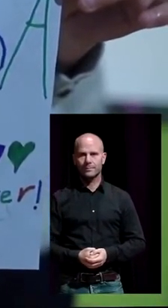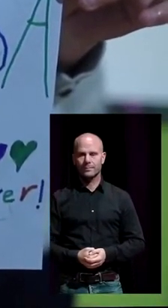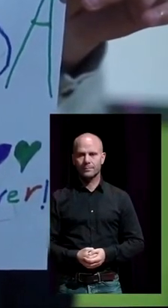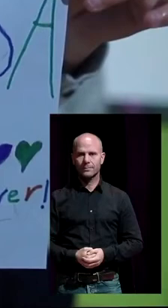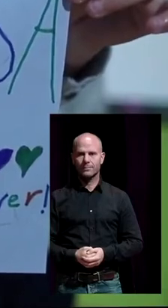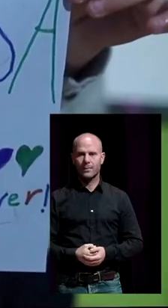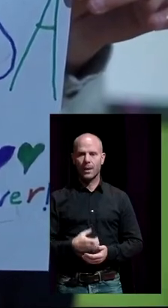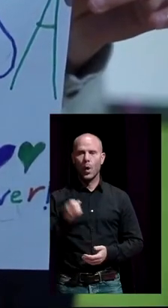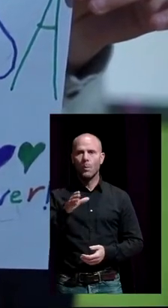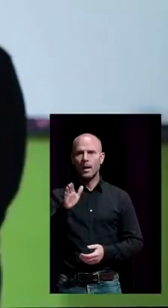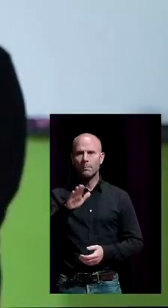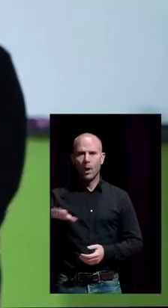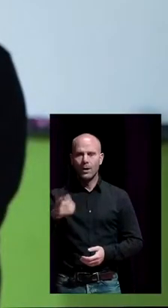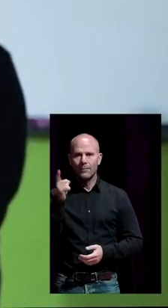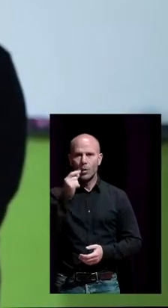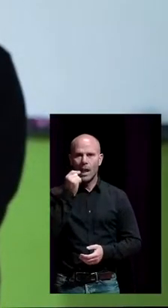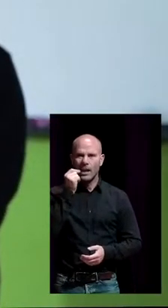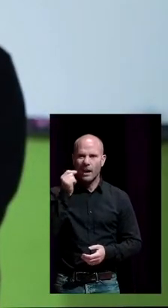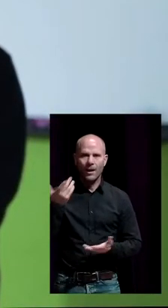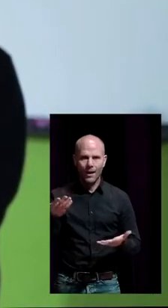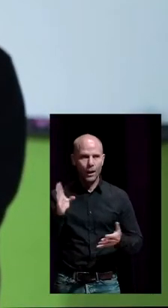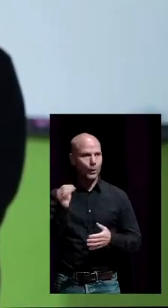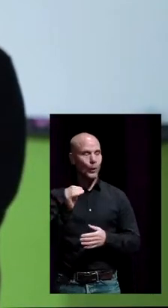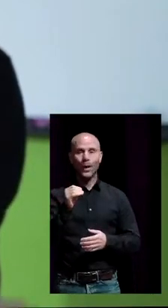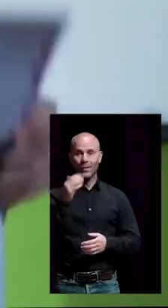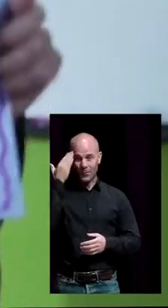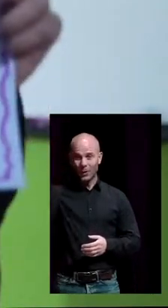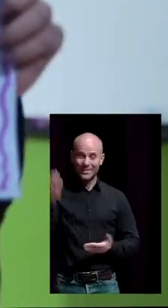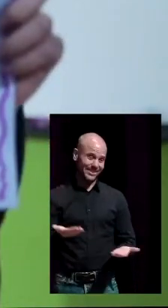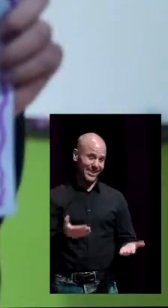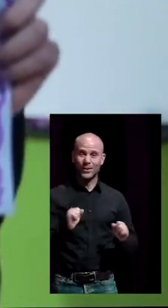Om inte barn får tugga tuggummi i skolan, då borde inte vuxna göra det.